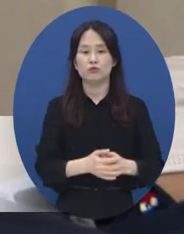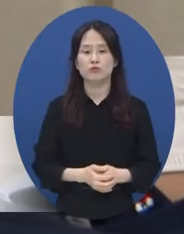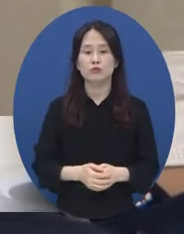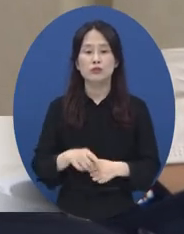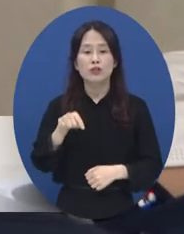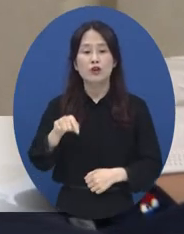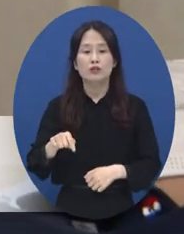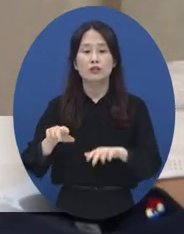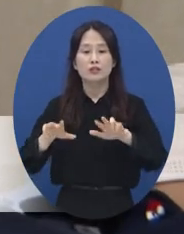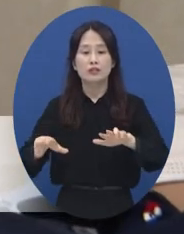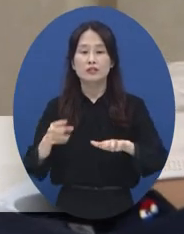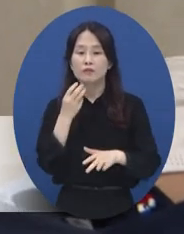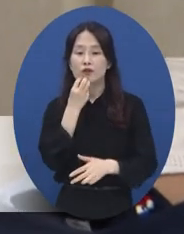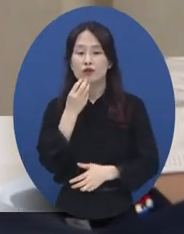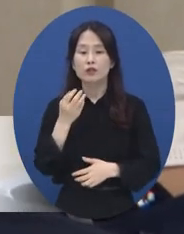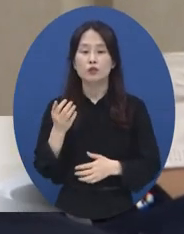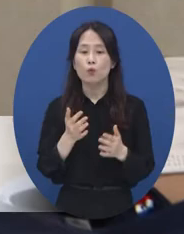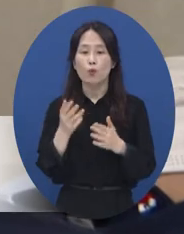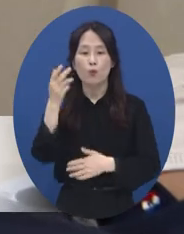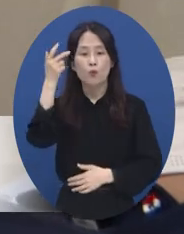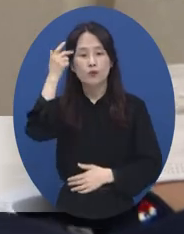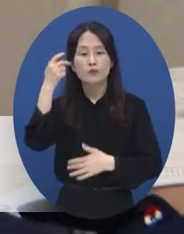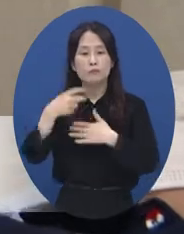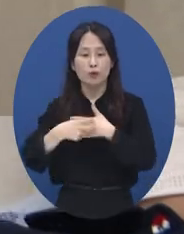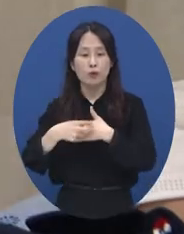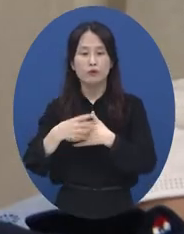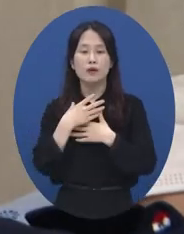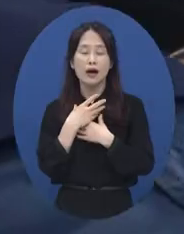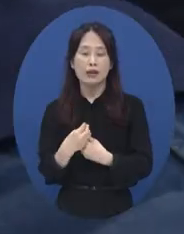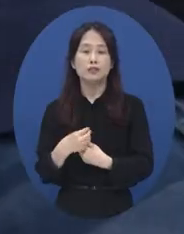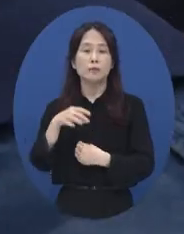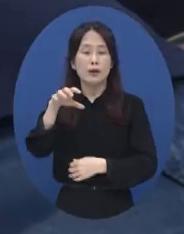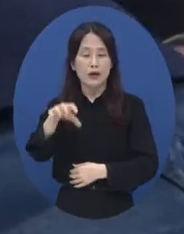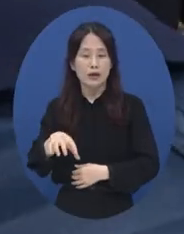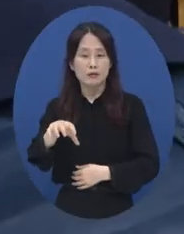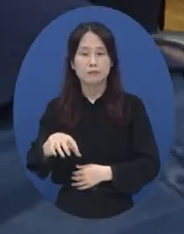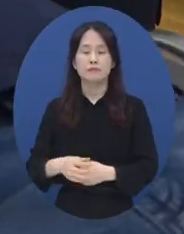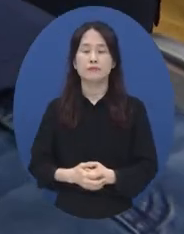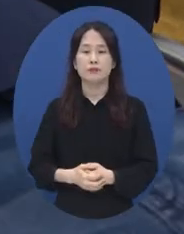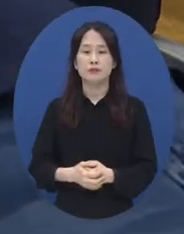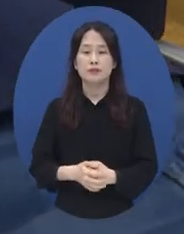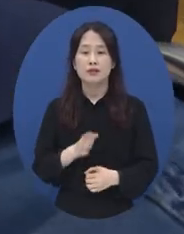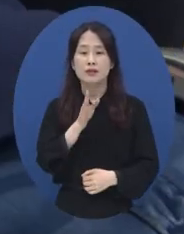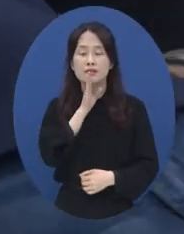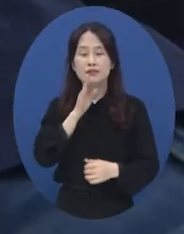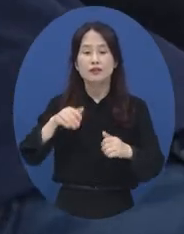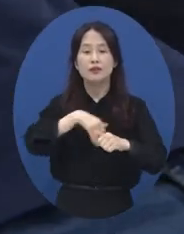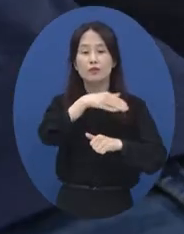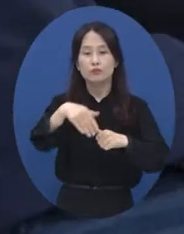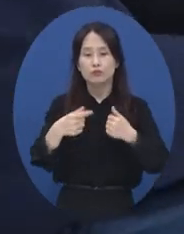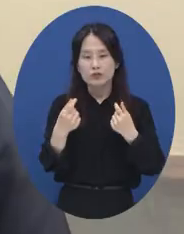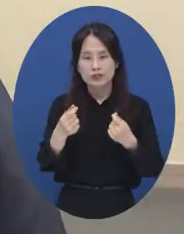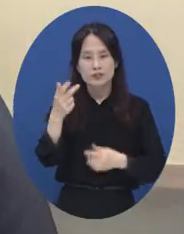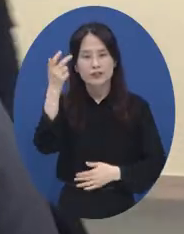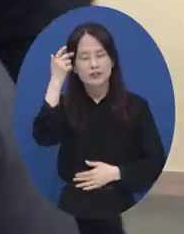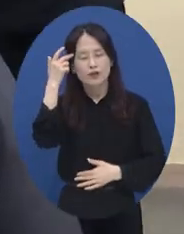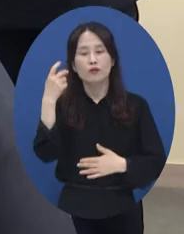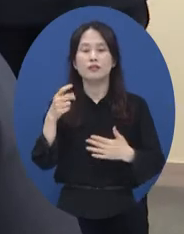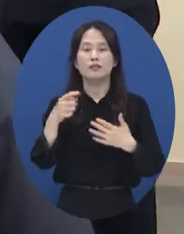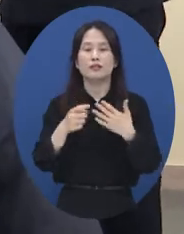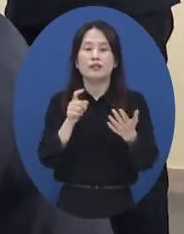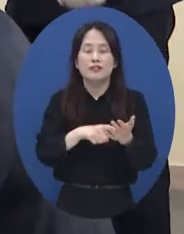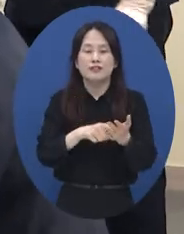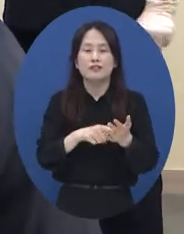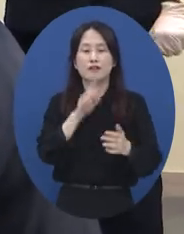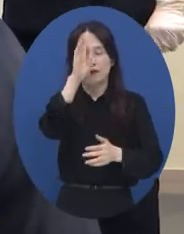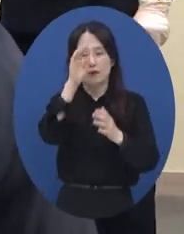여기는 지금 변기 돌입 정신병원 이고요 까지만 등 슈리 에요 실제 상황을 방불케 하는 정신 응급환자 대응 훈련